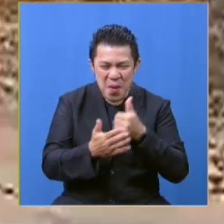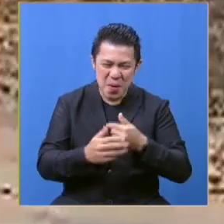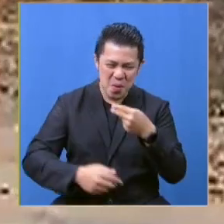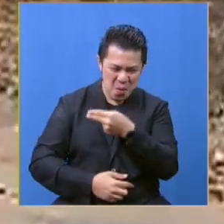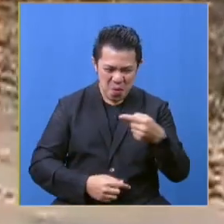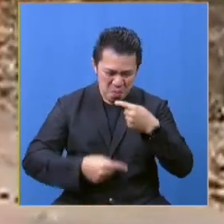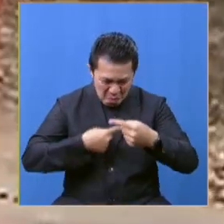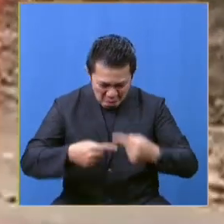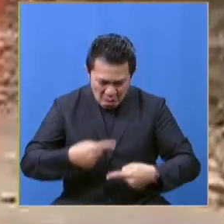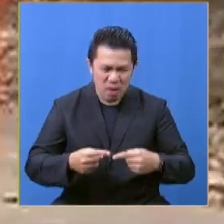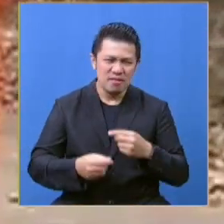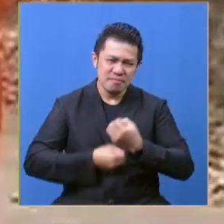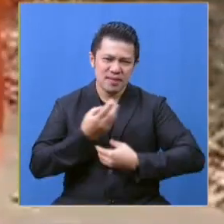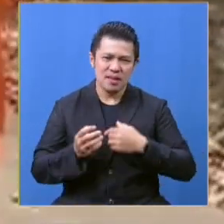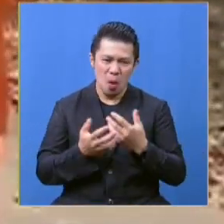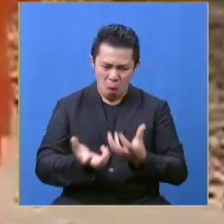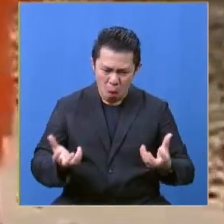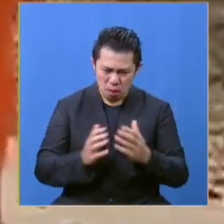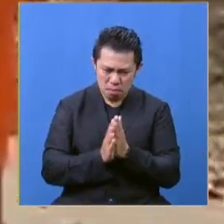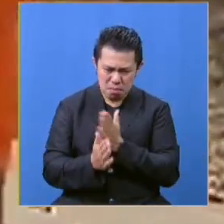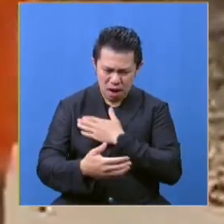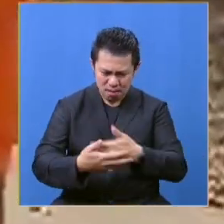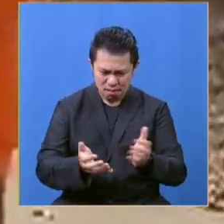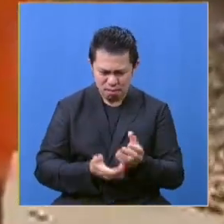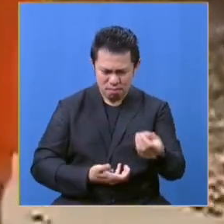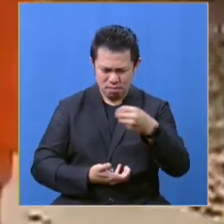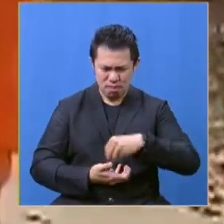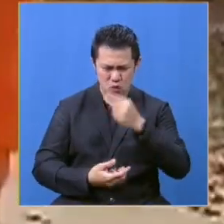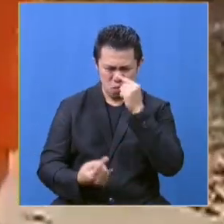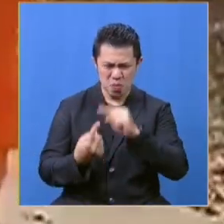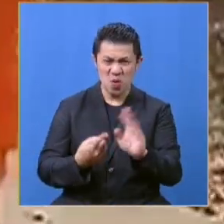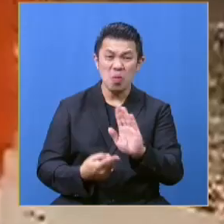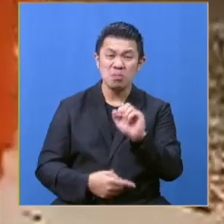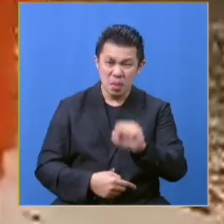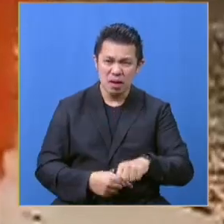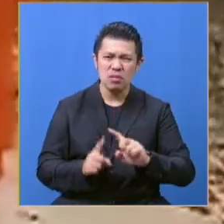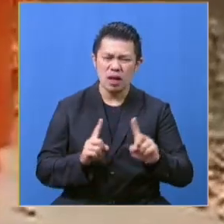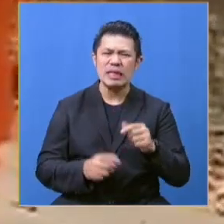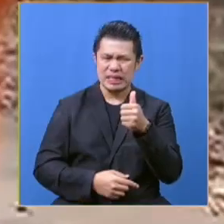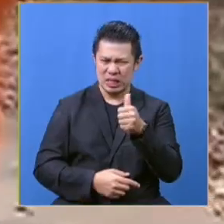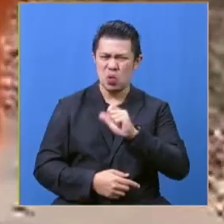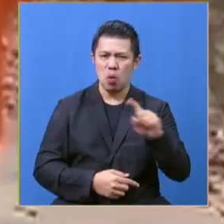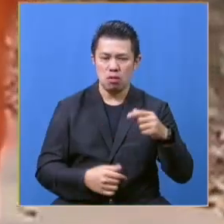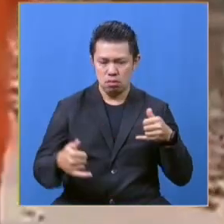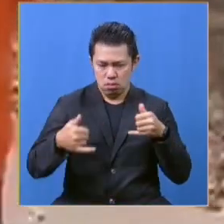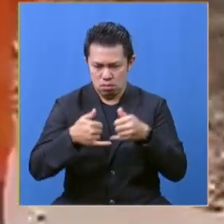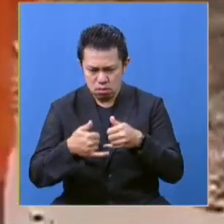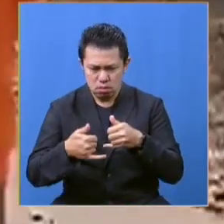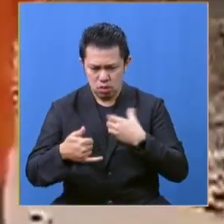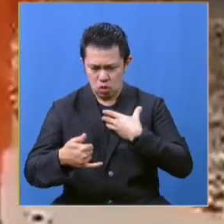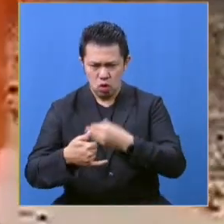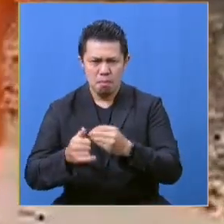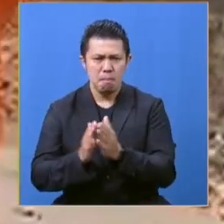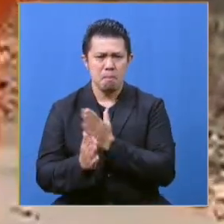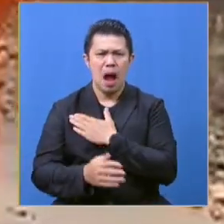เห็นนะคะว่าการโยนของใส่บาตรดูไม่เหมาะสมแต่ก็ยังดีกว่าเข้าใกล้พระแล้วทำให้ติด